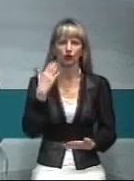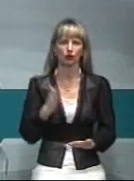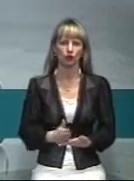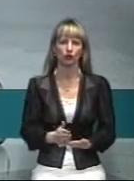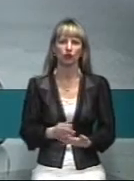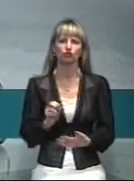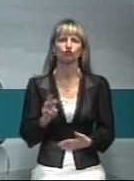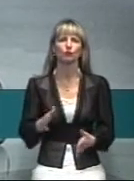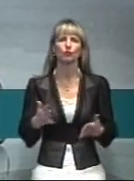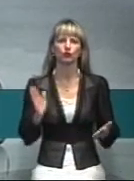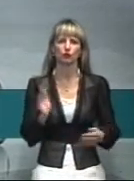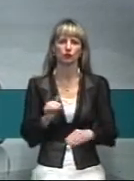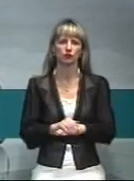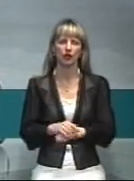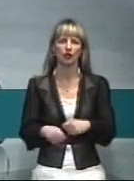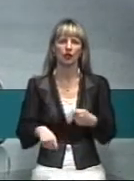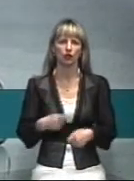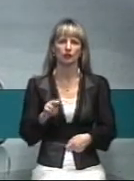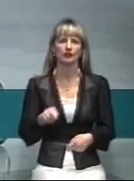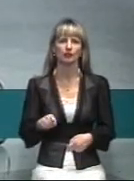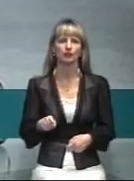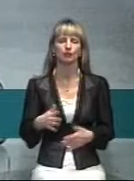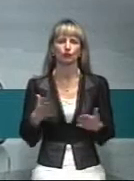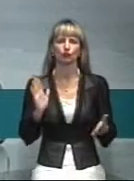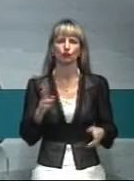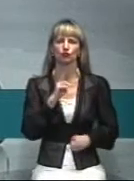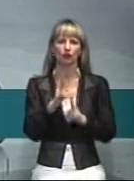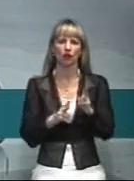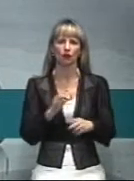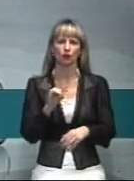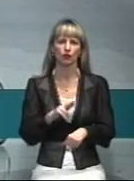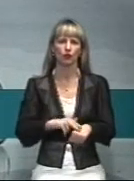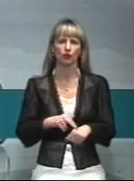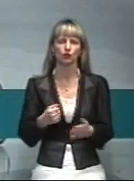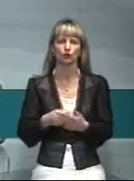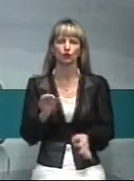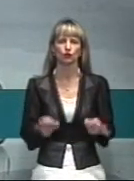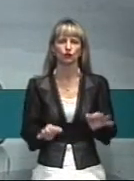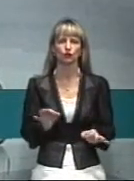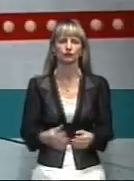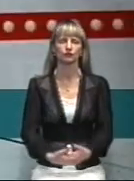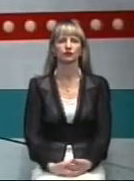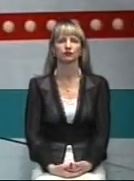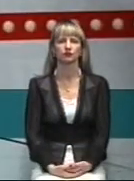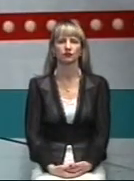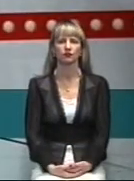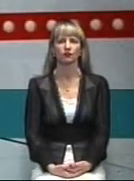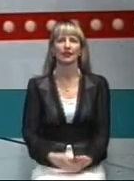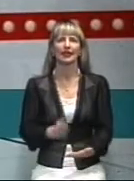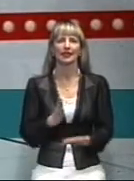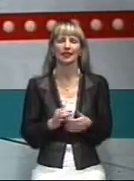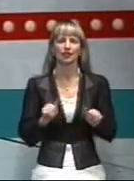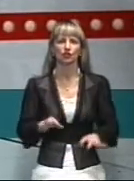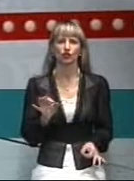звичайно, чим більше буде зафіксовано таких правопорушень, тим більше буде позовів до патрульної поліції, до суду. А чи є якісь